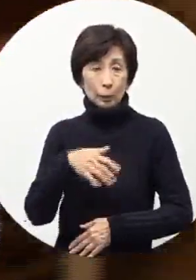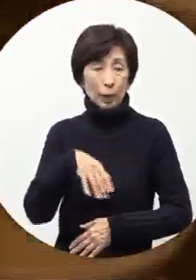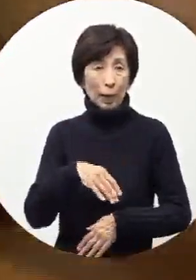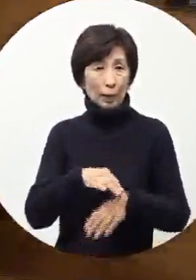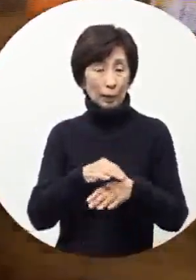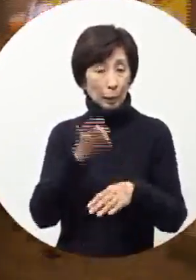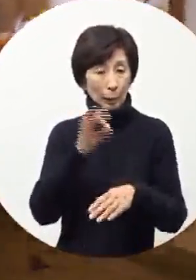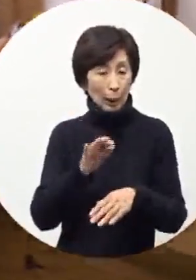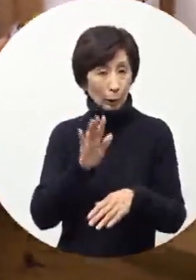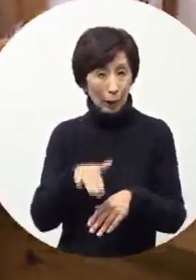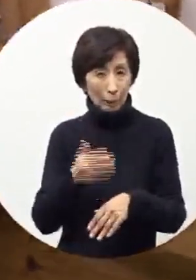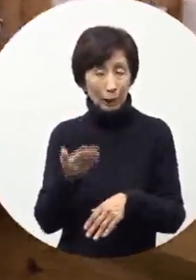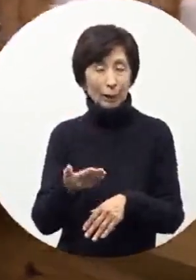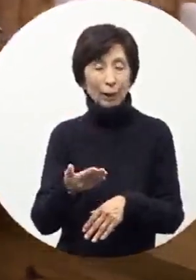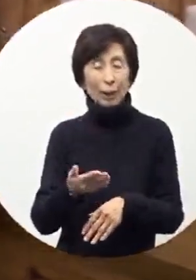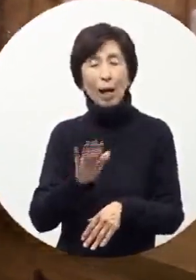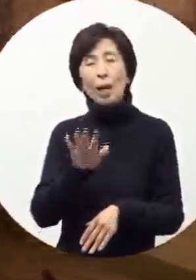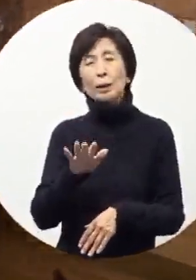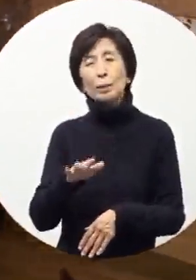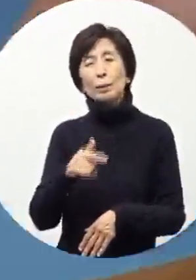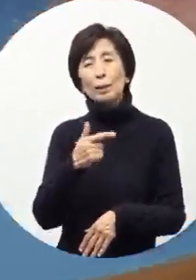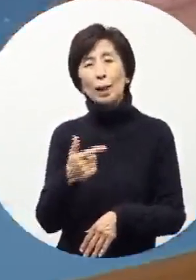ります。大好きです。